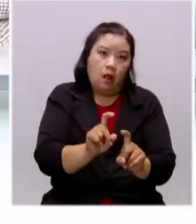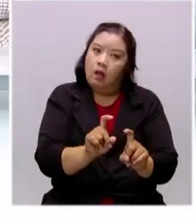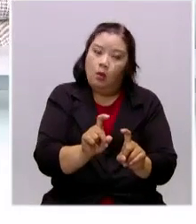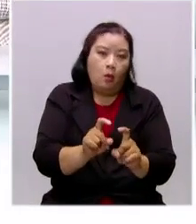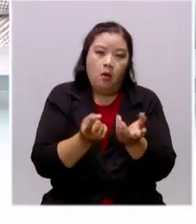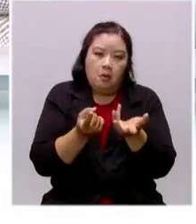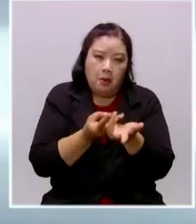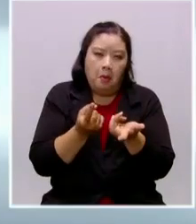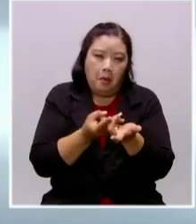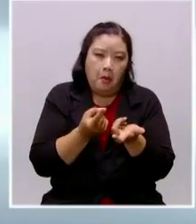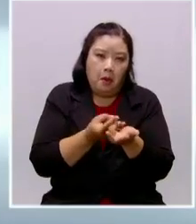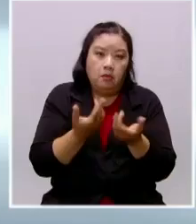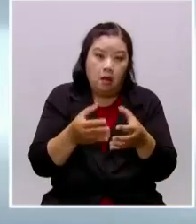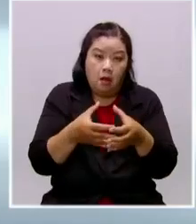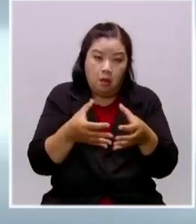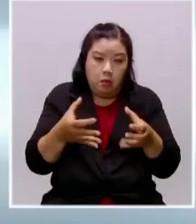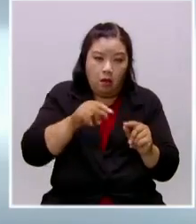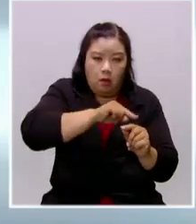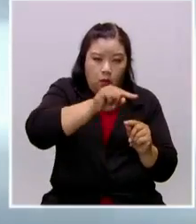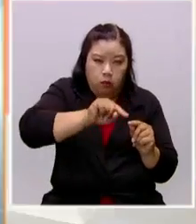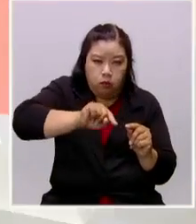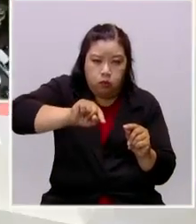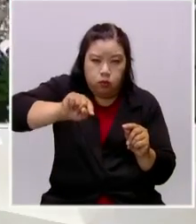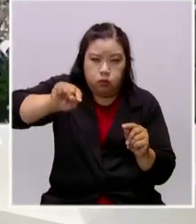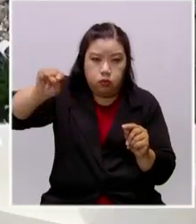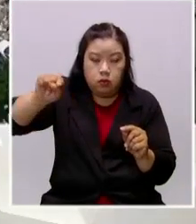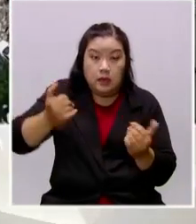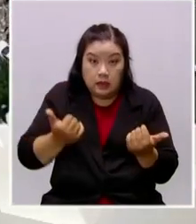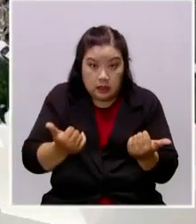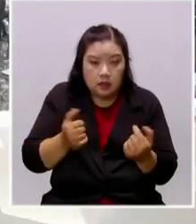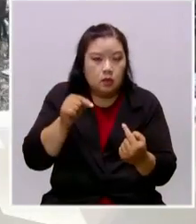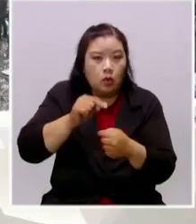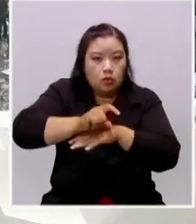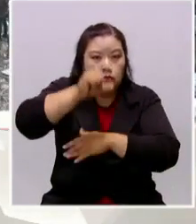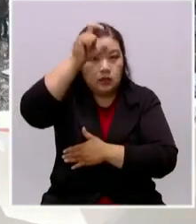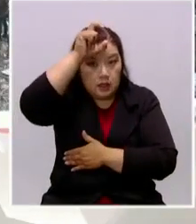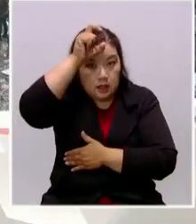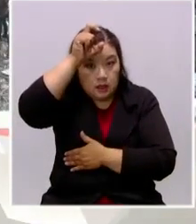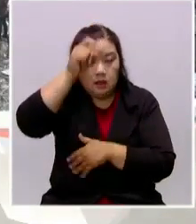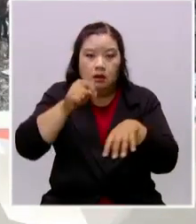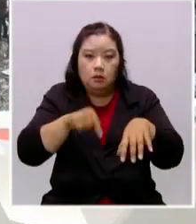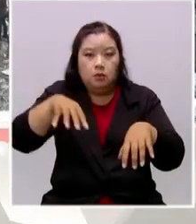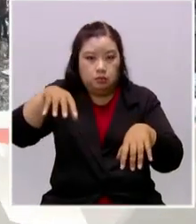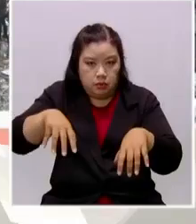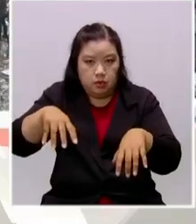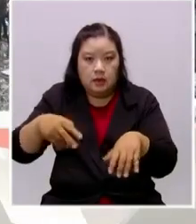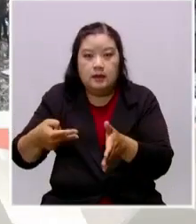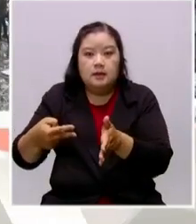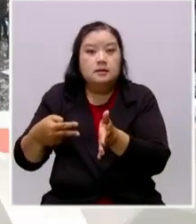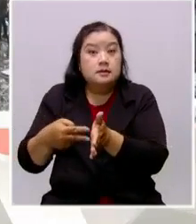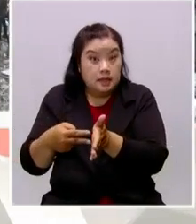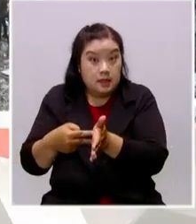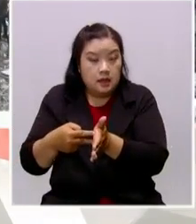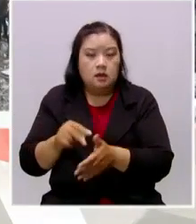นิ่งนะคะคุณผู้ชมภาพรวมตอนนี้ค่ะจำนวนผู้เสียชีวิตทั้งที่ตุรกีและซีเรียยอดใกล้แตะ 24,000คนแล้วนะ